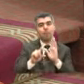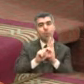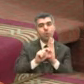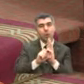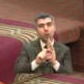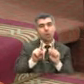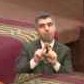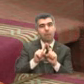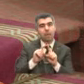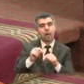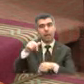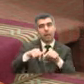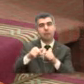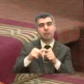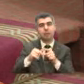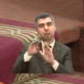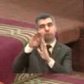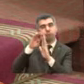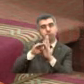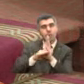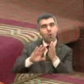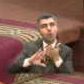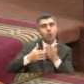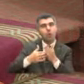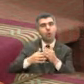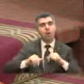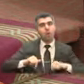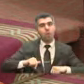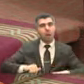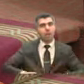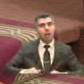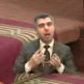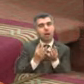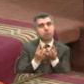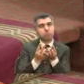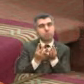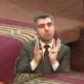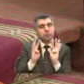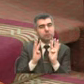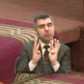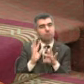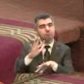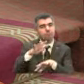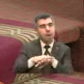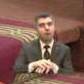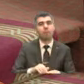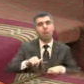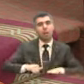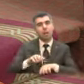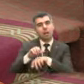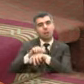لجنة خاصة مكونة من جميع القطاعات المعنية وخصوصا من الوزارات المرتبطة وهي وزارة